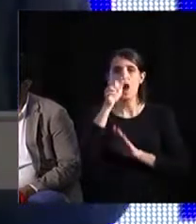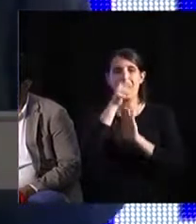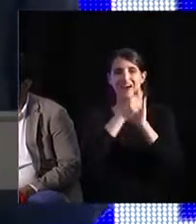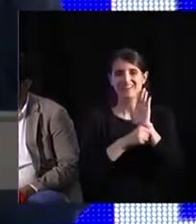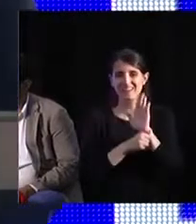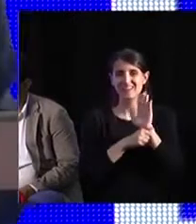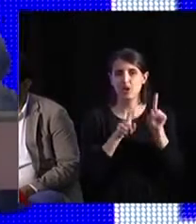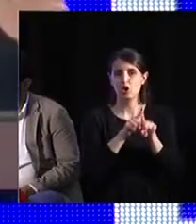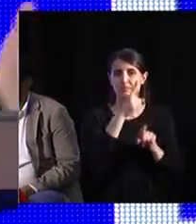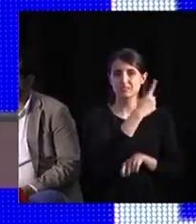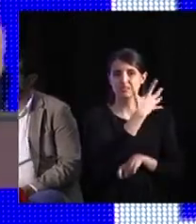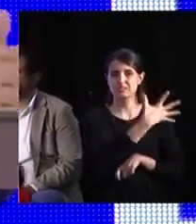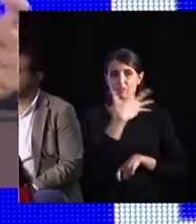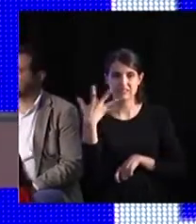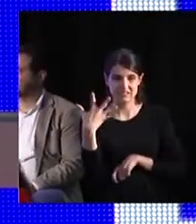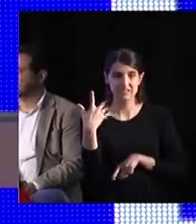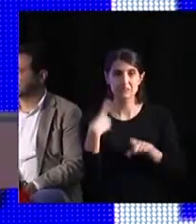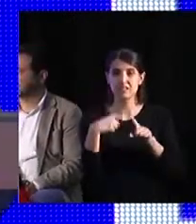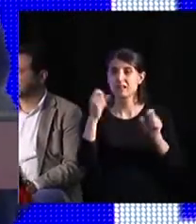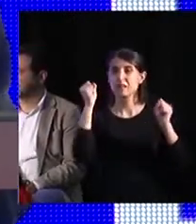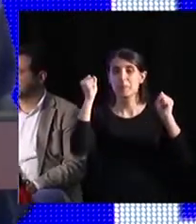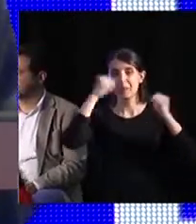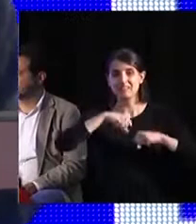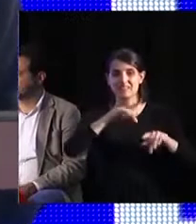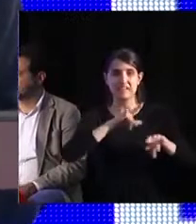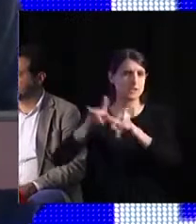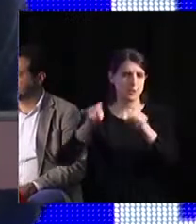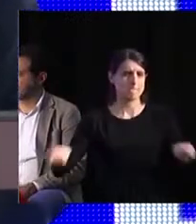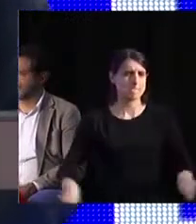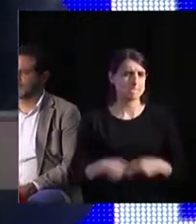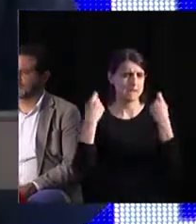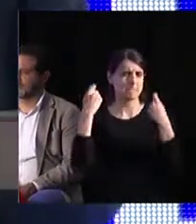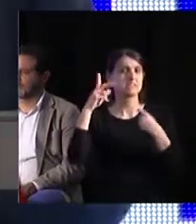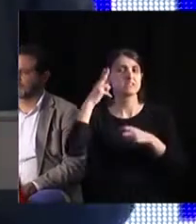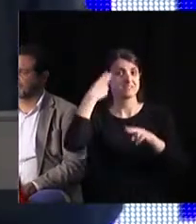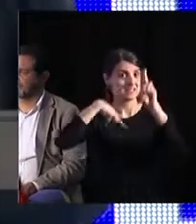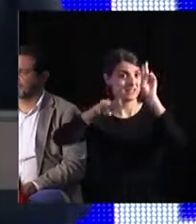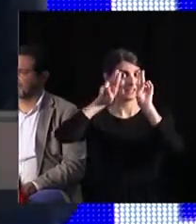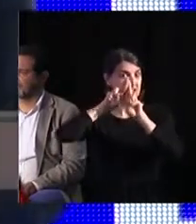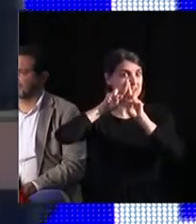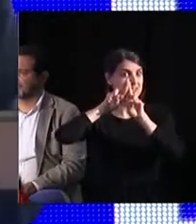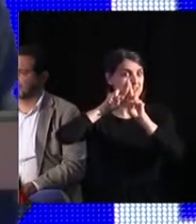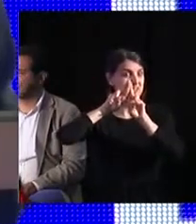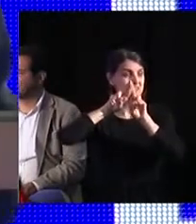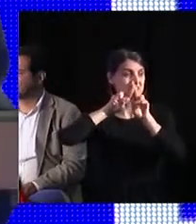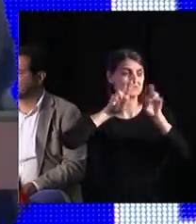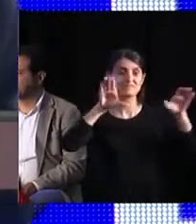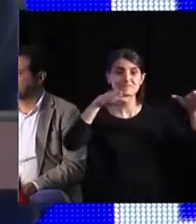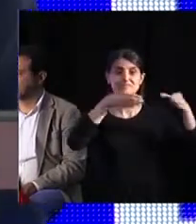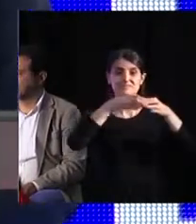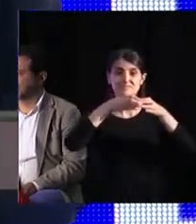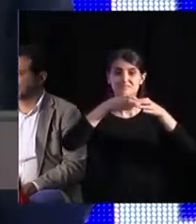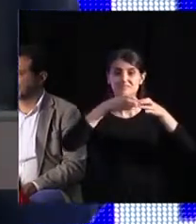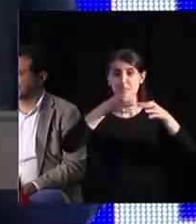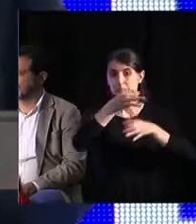un article com el 155 que trenqui el pacte territorial i que posi a la Generalitat en mans d'aquells que són